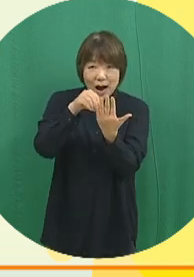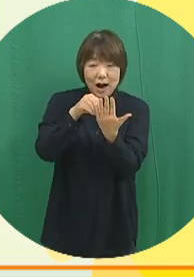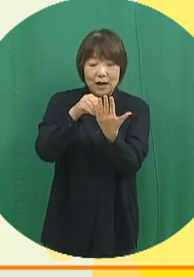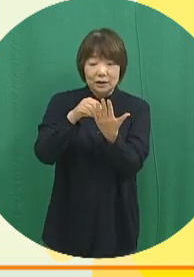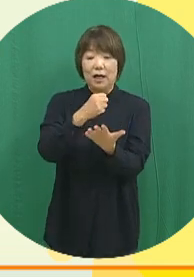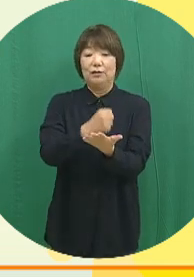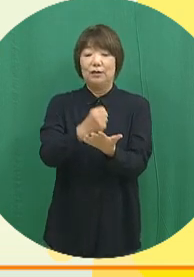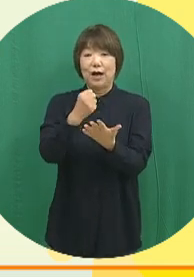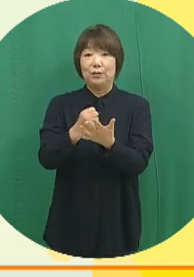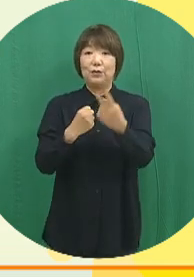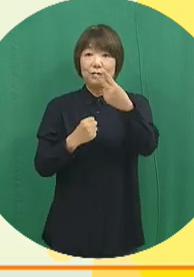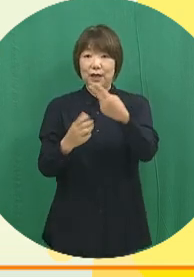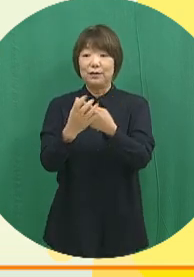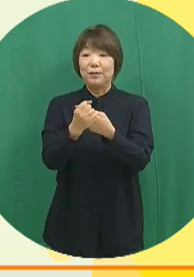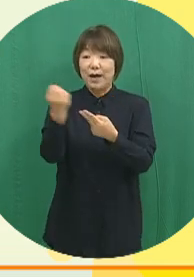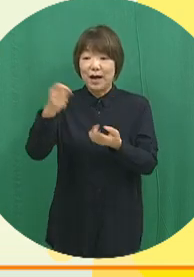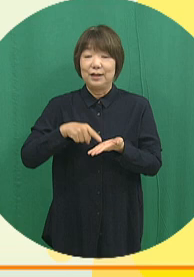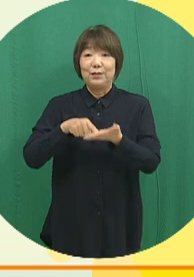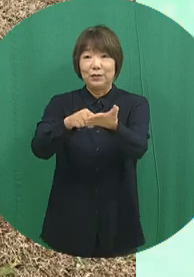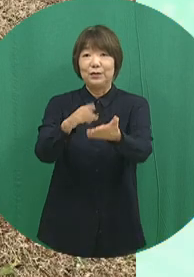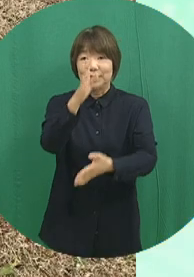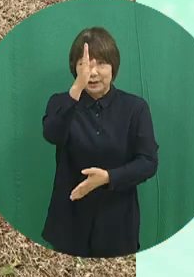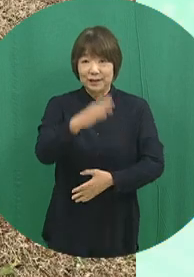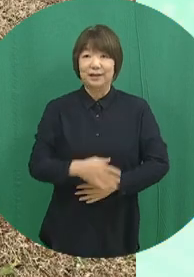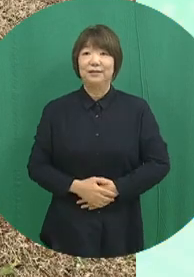スタンプを2個集めてご応募ください。